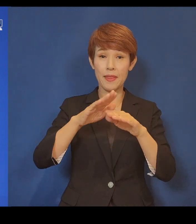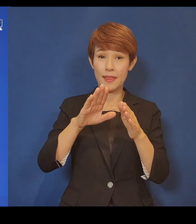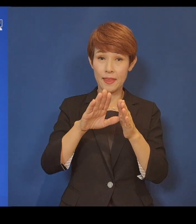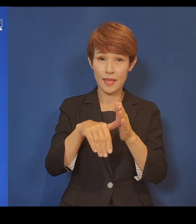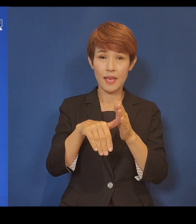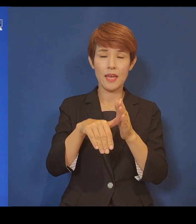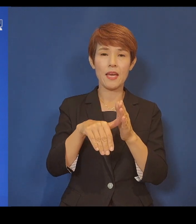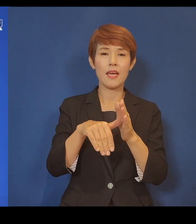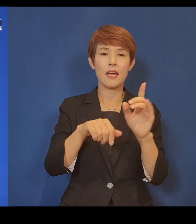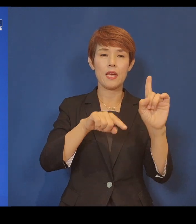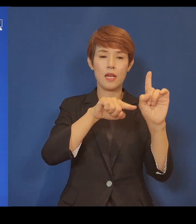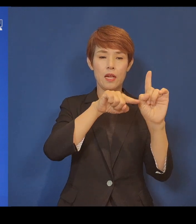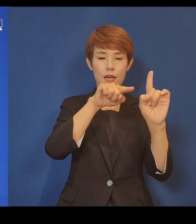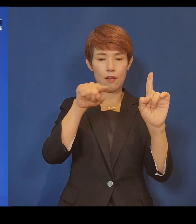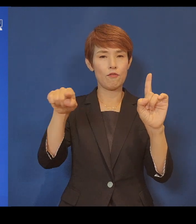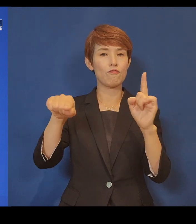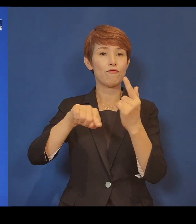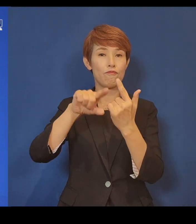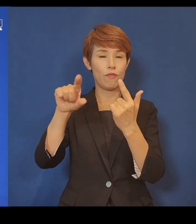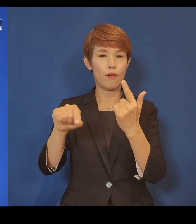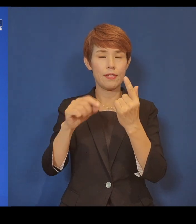동안 등록하신 새로운 가족이